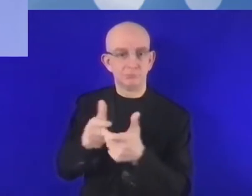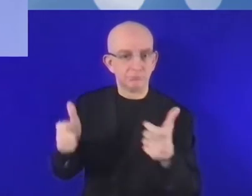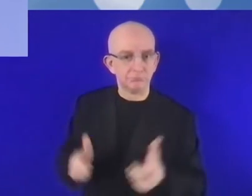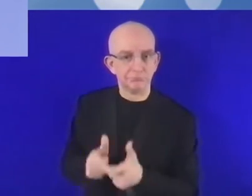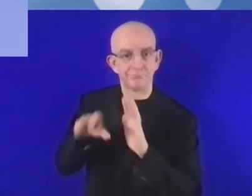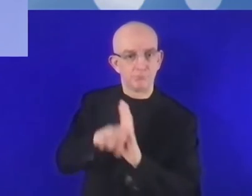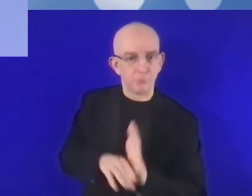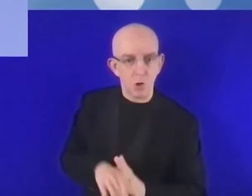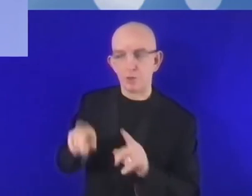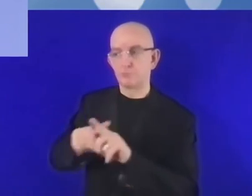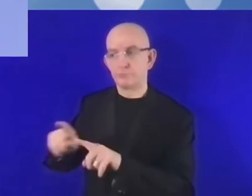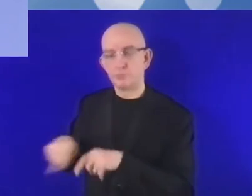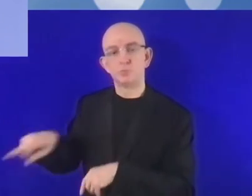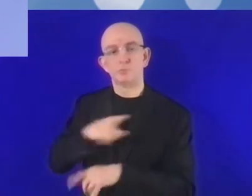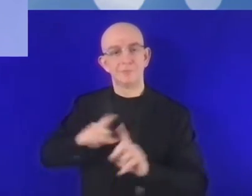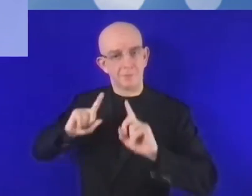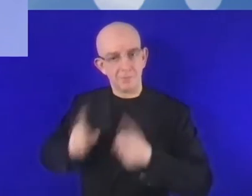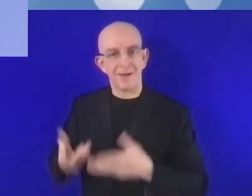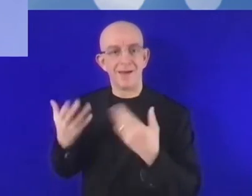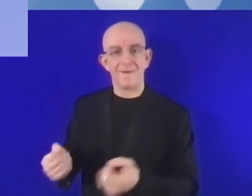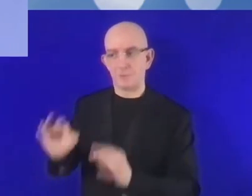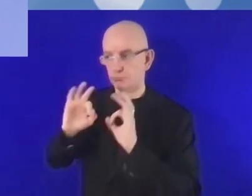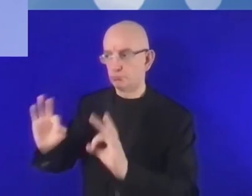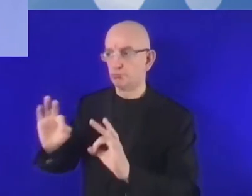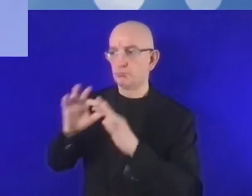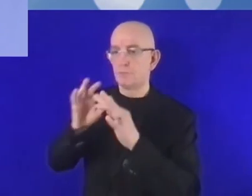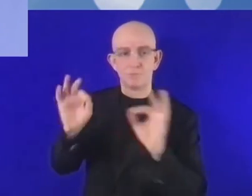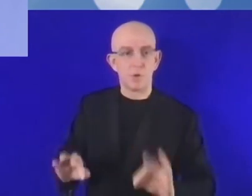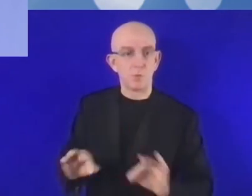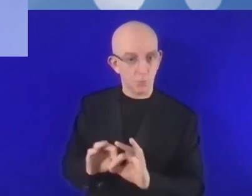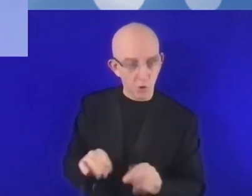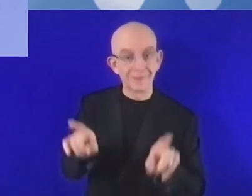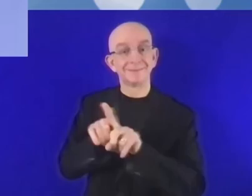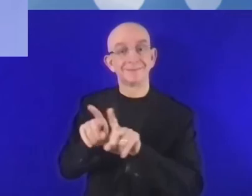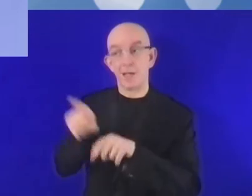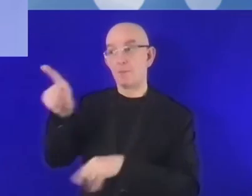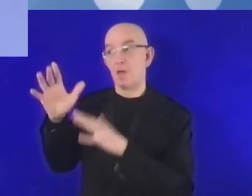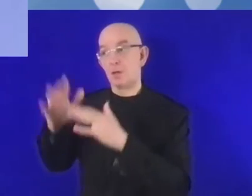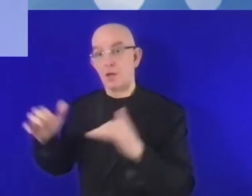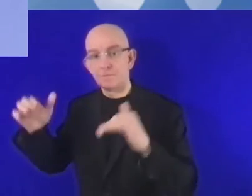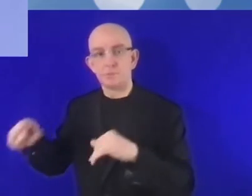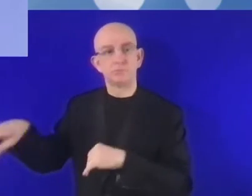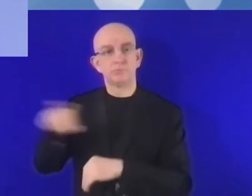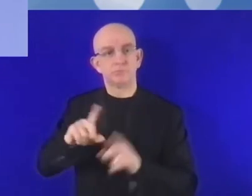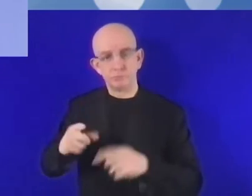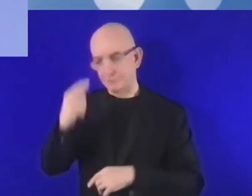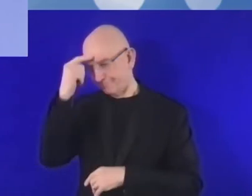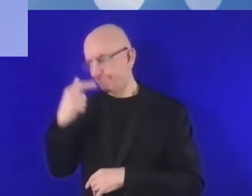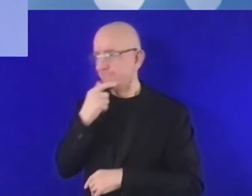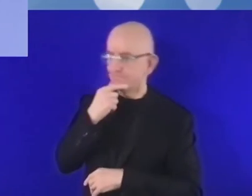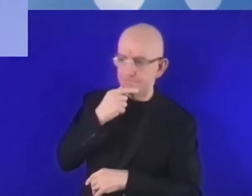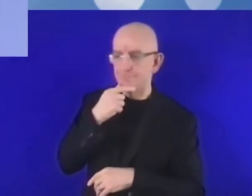Без этого мы никуда не денемся. Так что госадминистрация должна